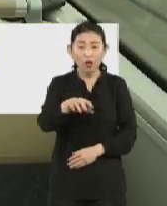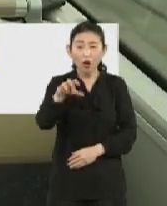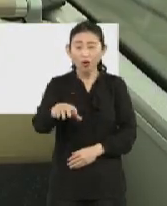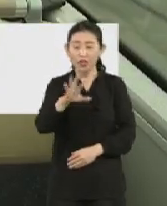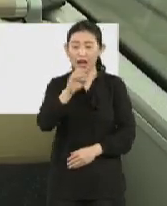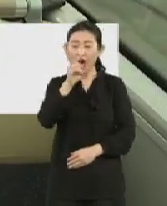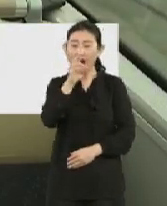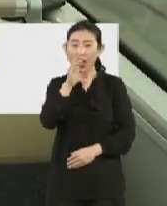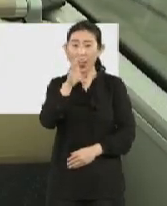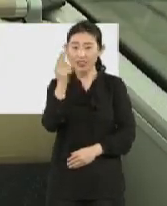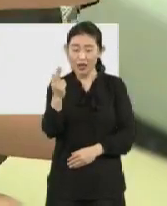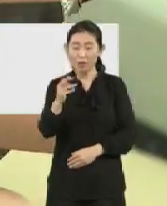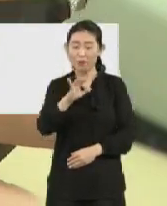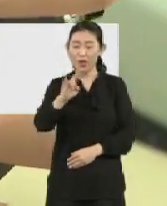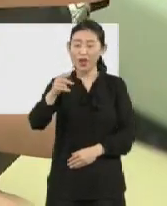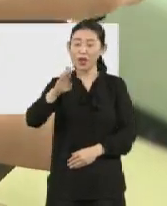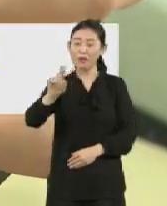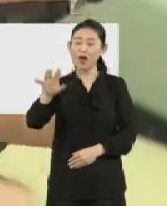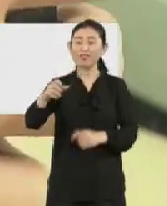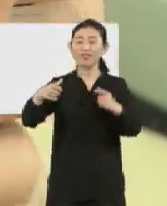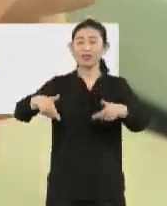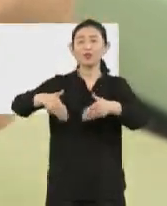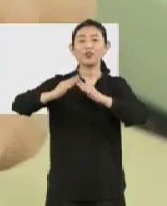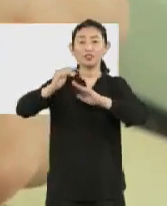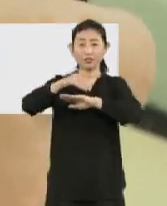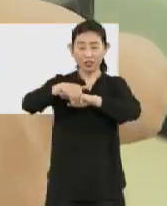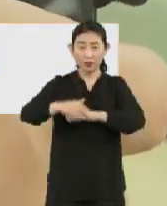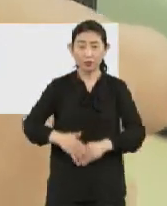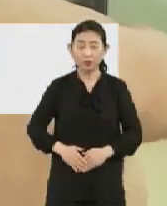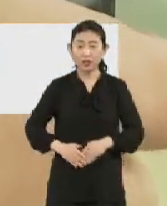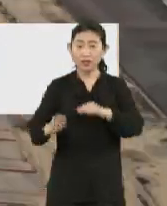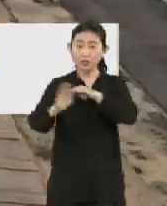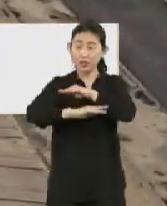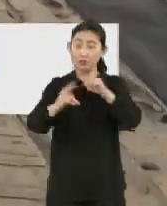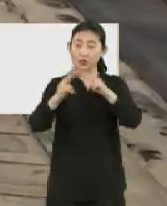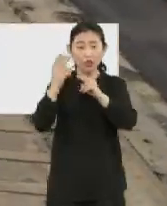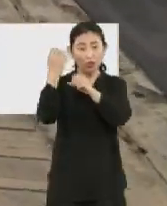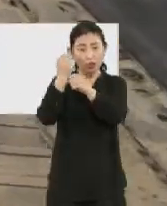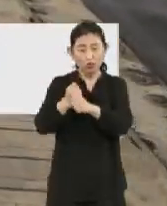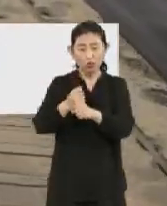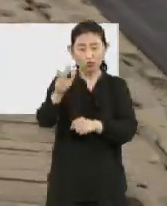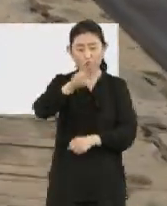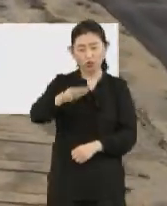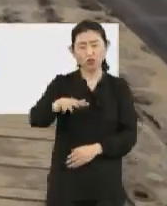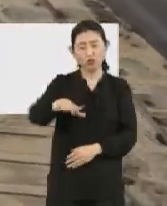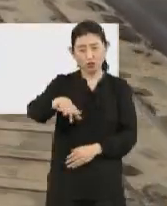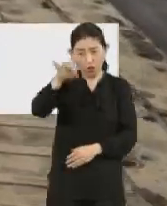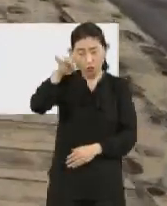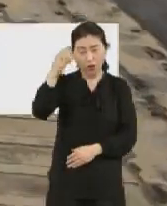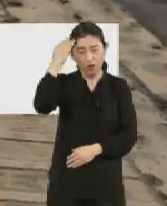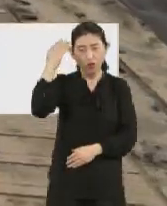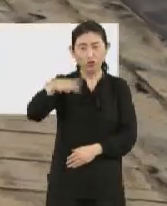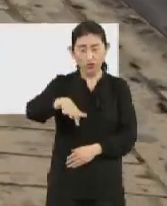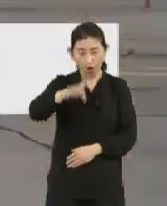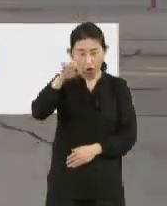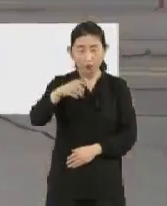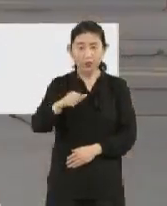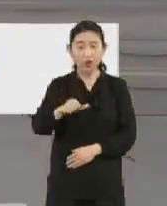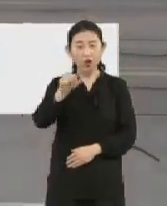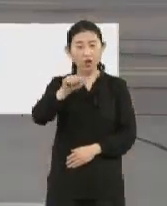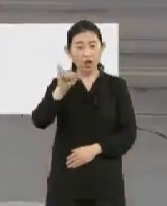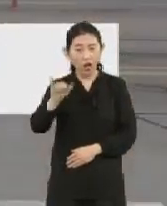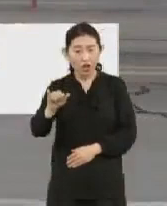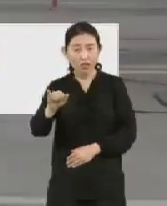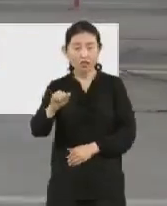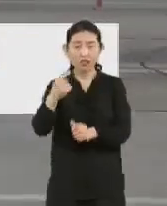아산 배방면에 설치하기로 해 주목됩니다. 차량 반도체 연구시설은 국내 최초이며 자율주행 AI 반도체 기술